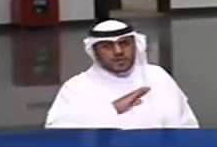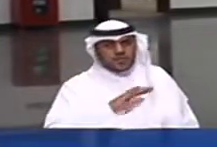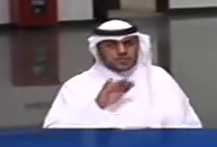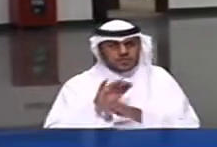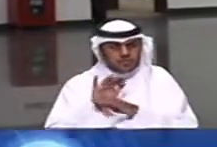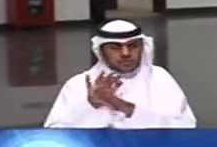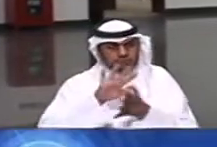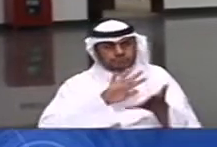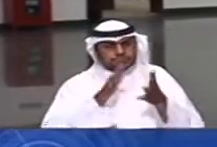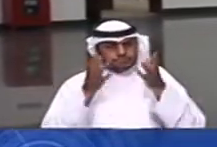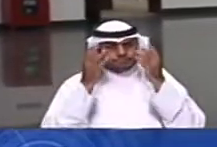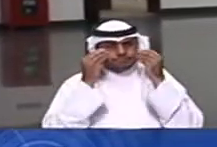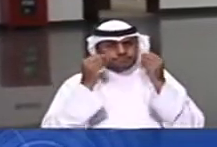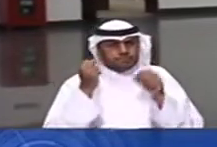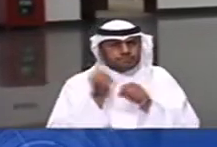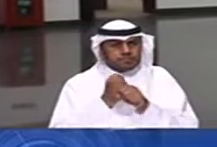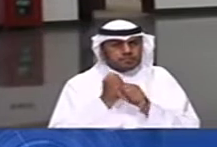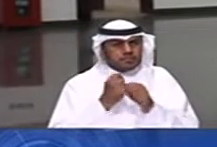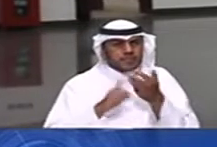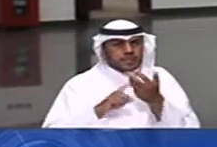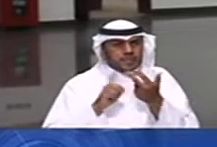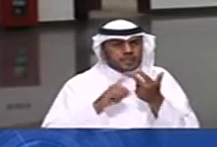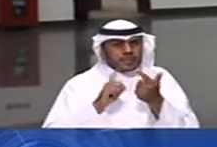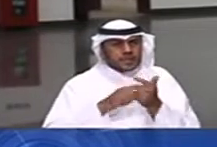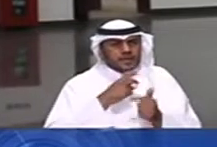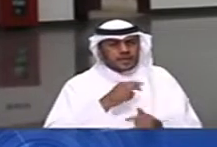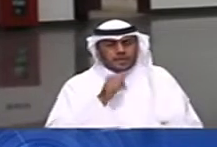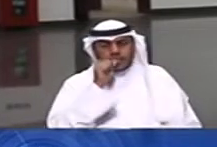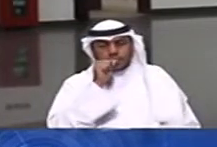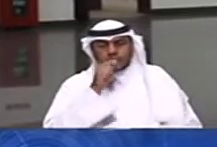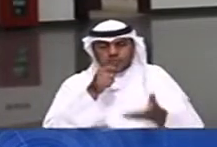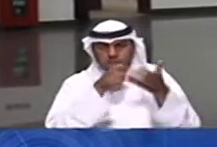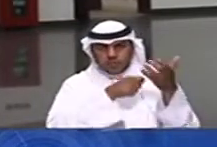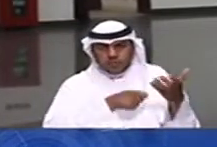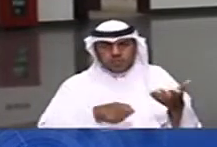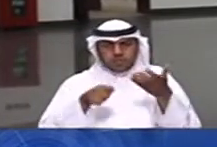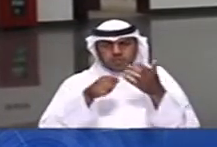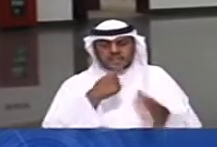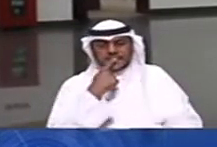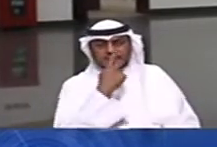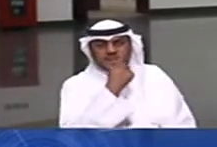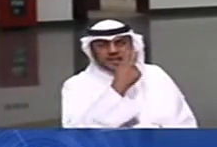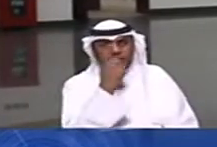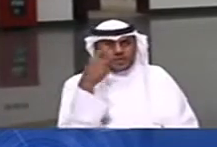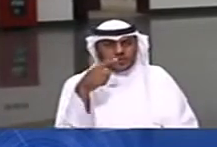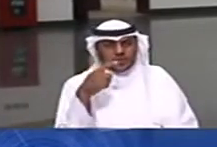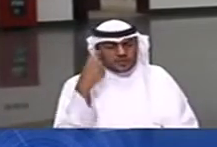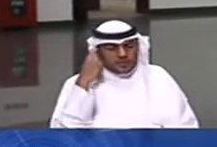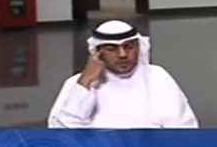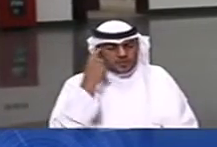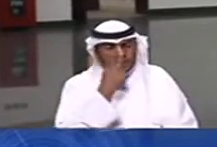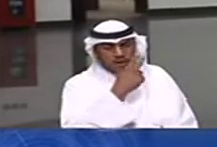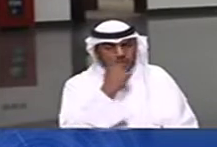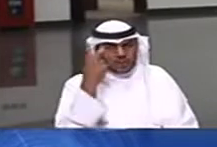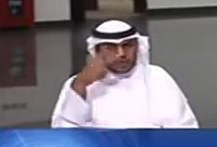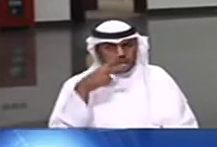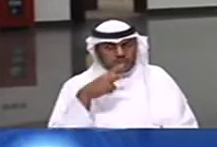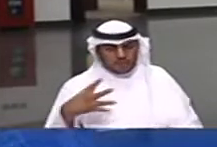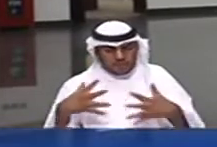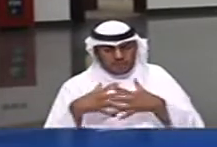في خطط يعني مثل 2021 راح تكون خطة إشراك القطاع